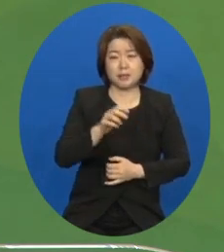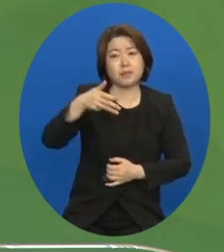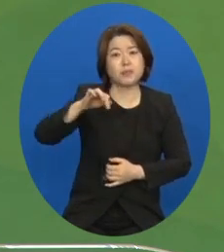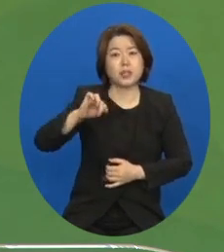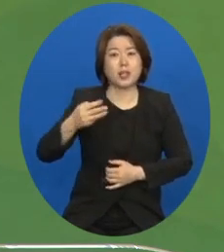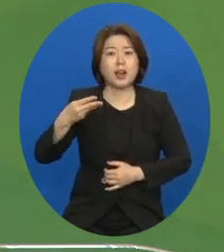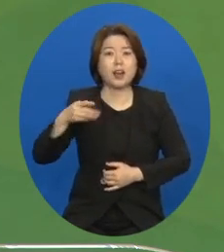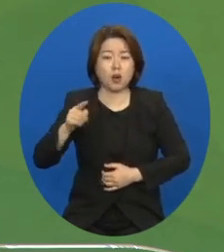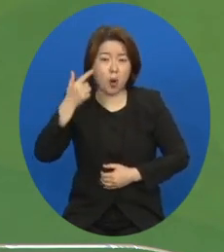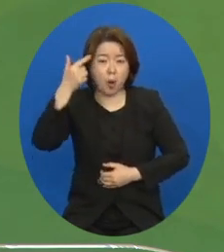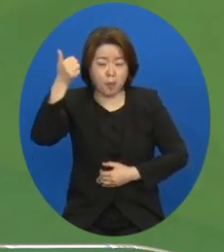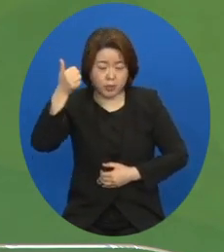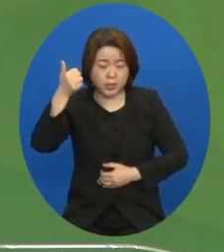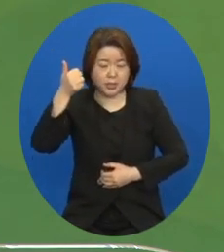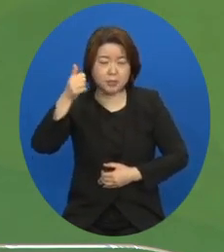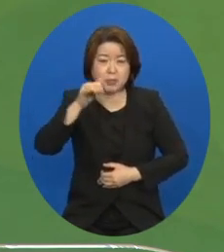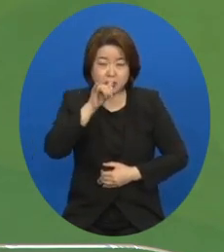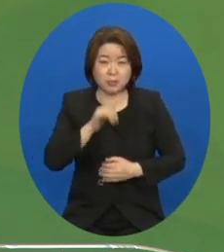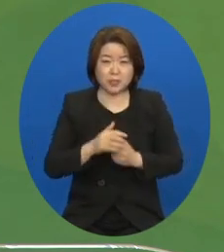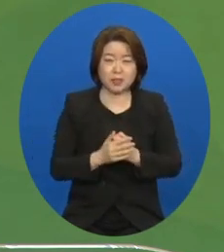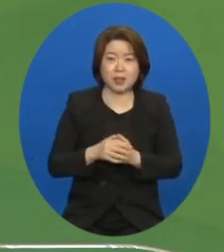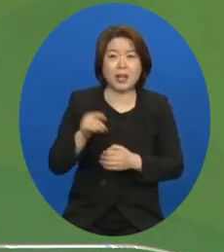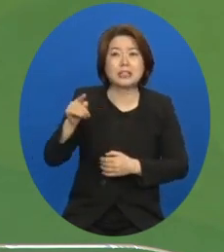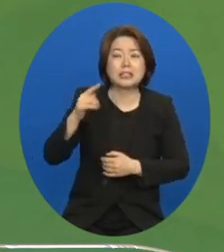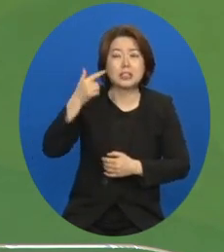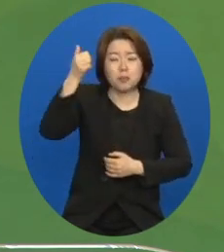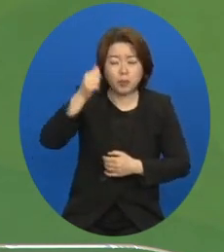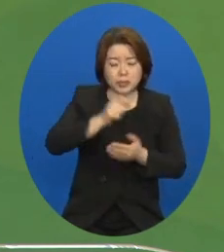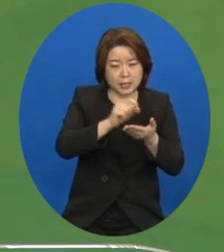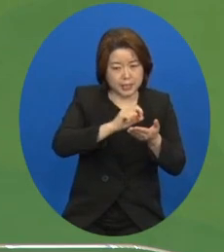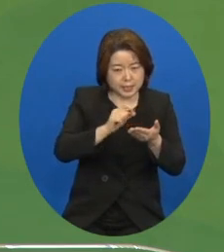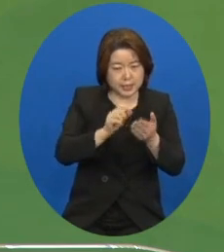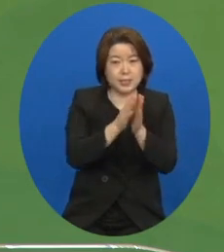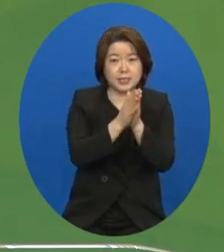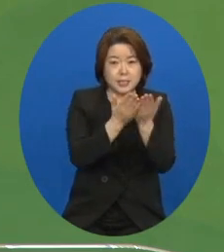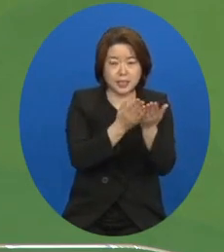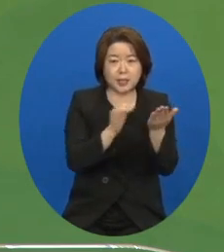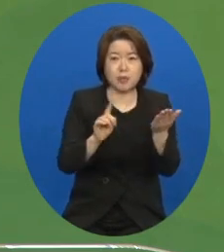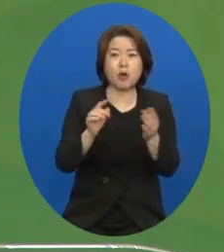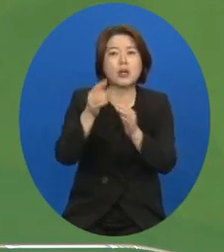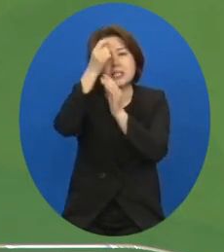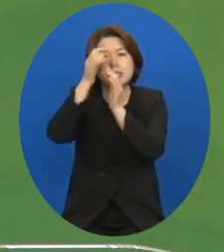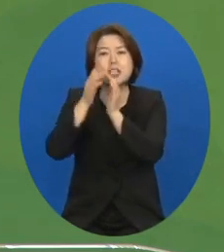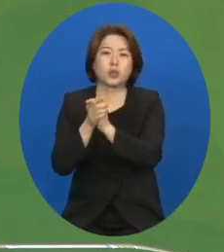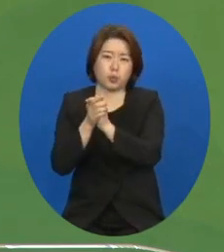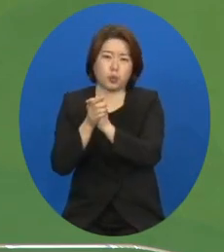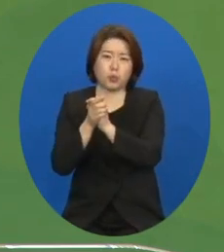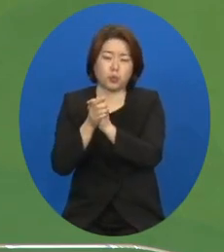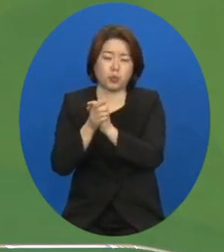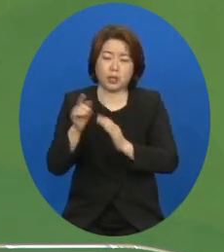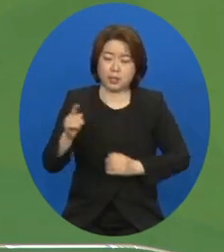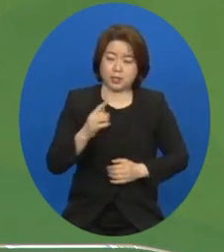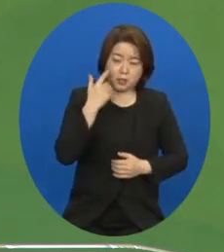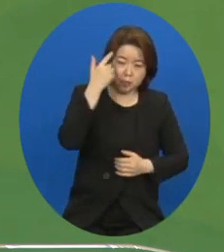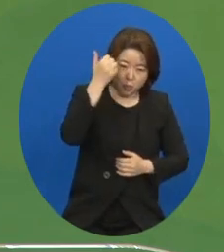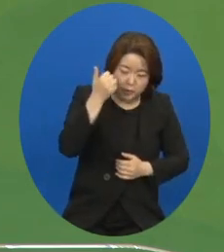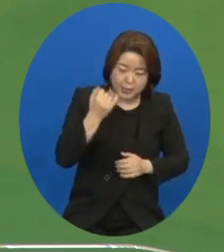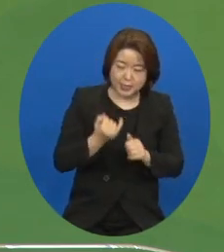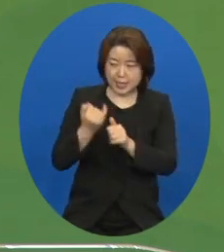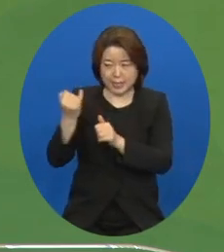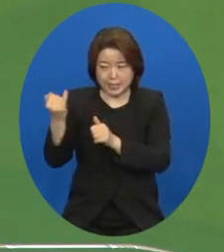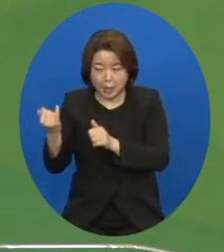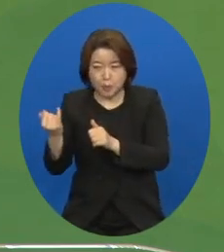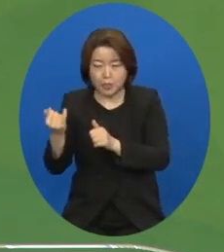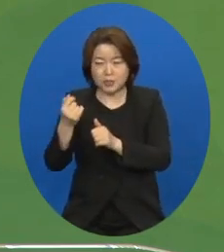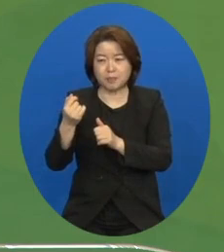유명한 목사님이 계신데 그 목사님이 쓰신 기도라는 책에 그 목사님과 사모님의 기도 이야기가